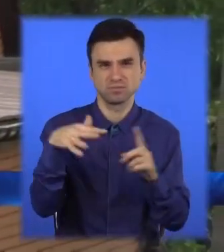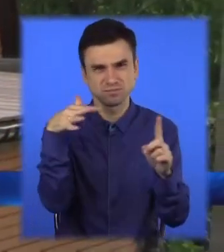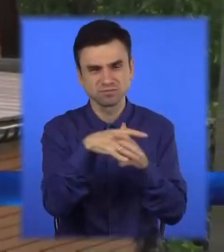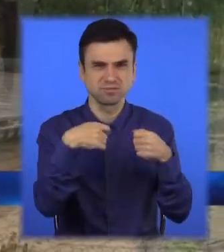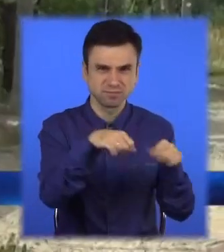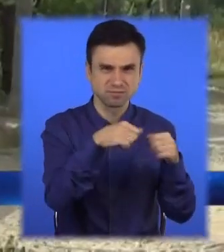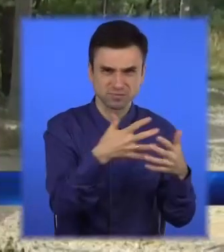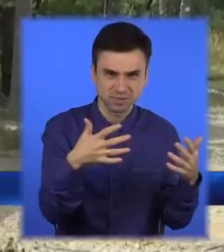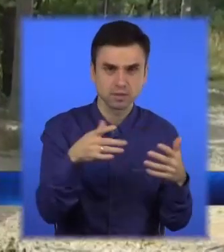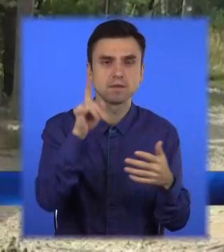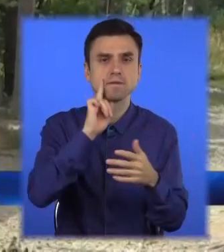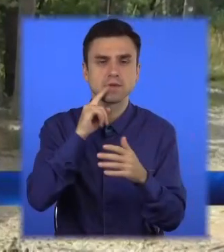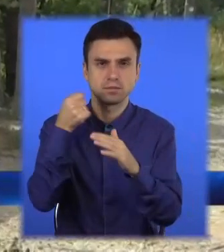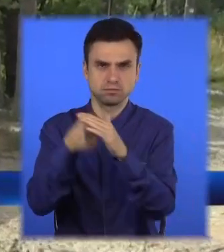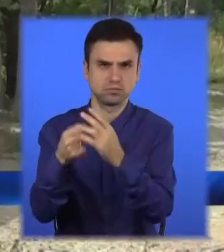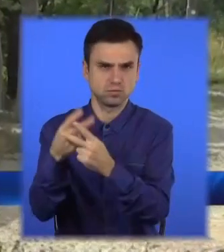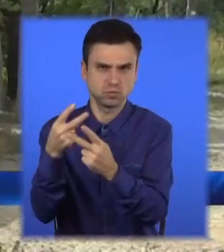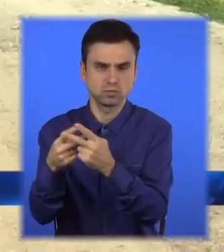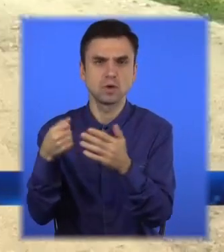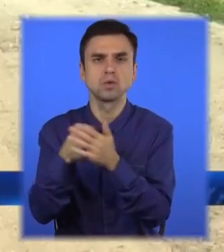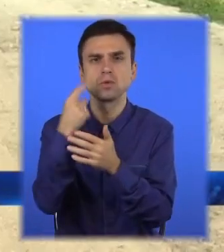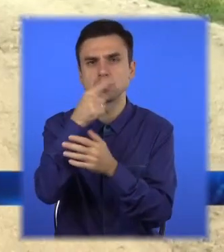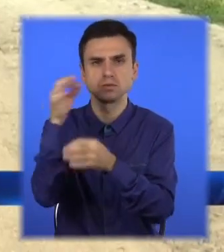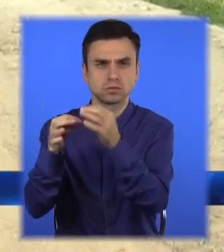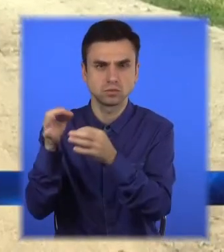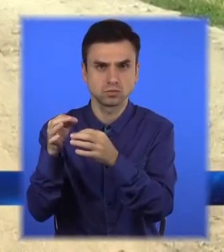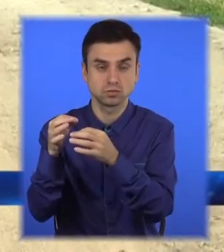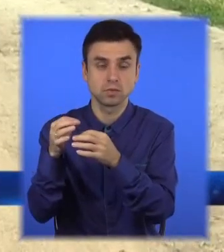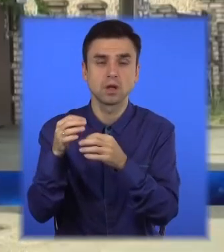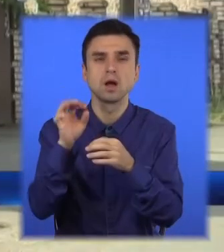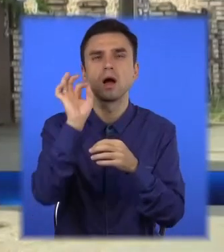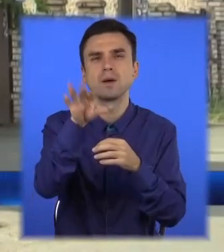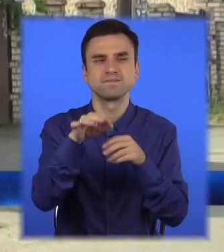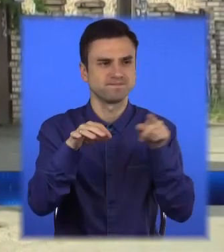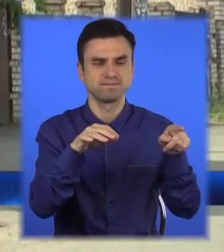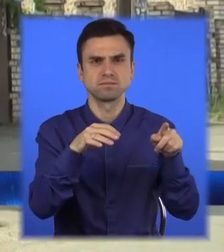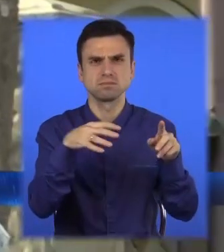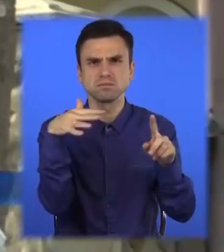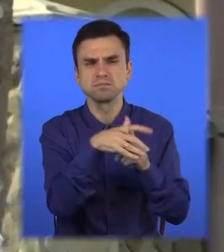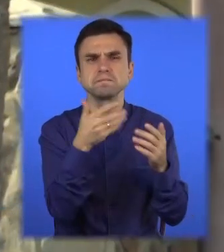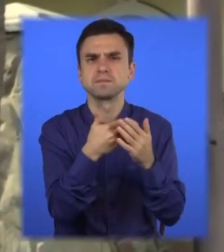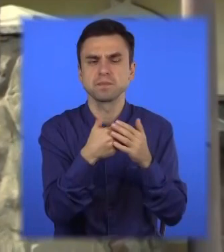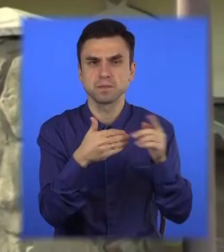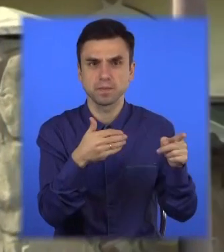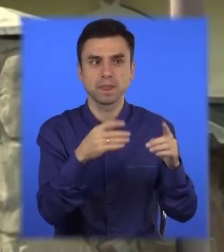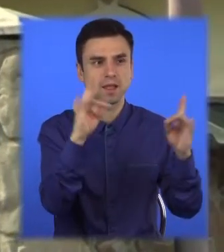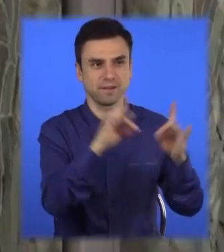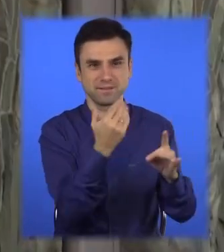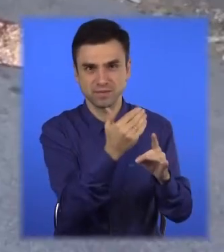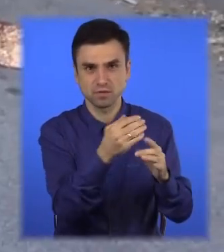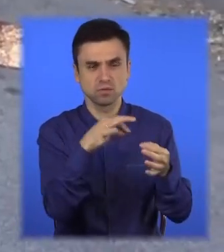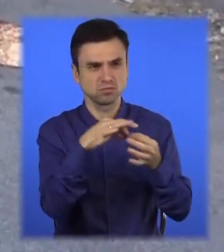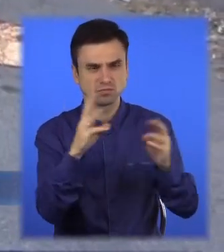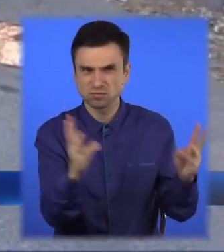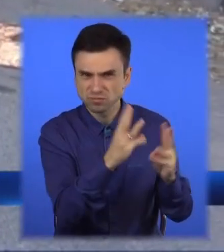будинки азербайджанців неодноразово закидали горючою рідиною та навіть спалили кафе, власник якого – представник